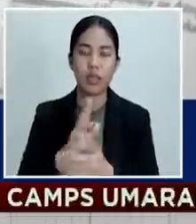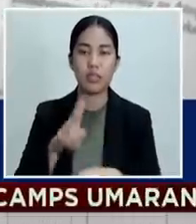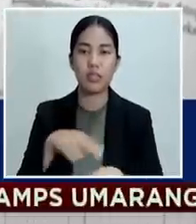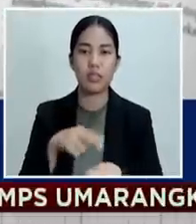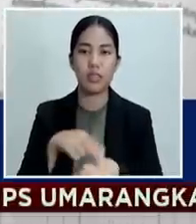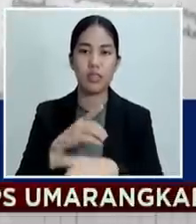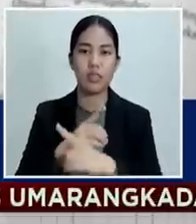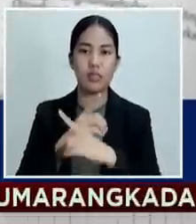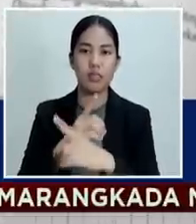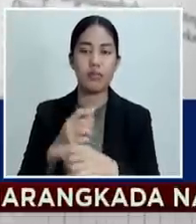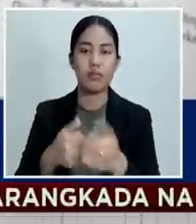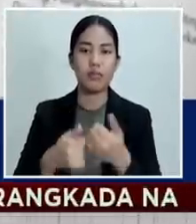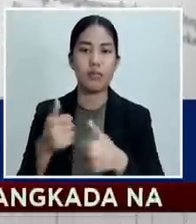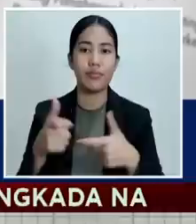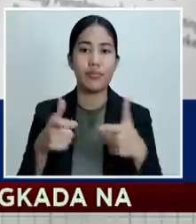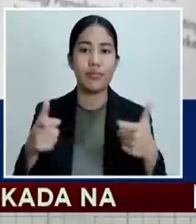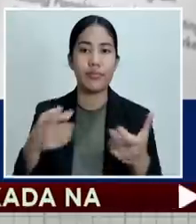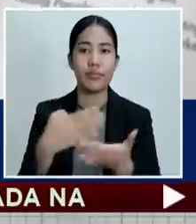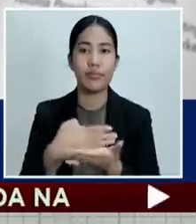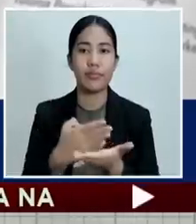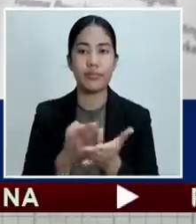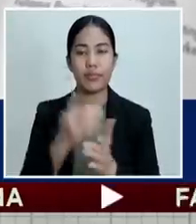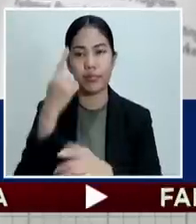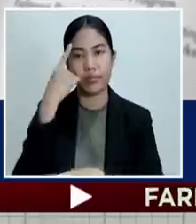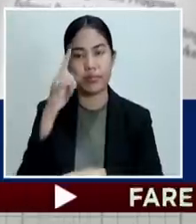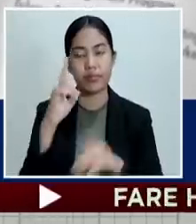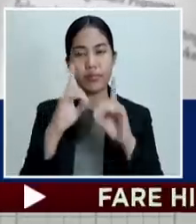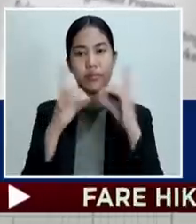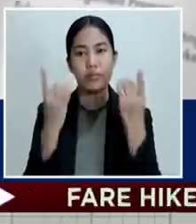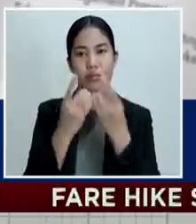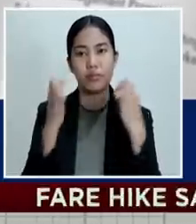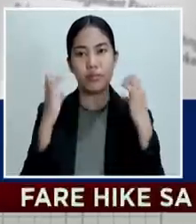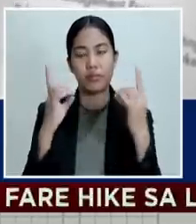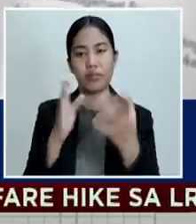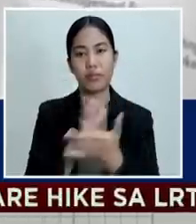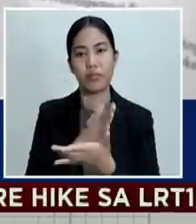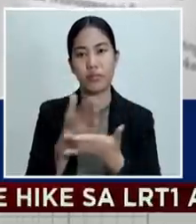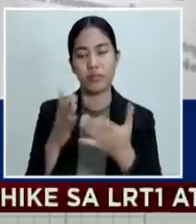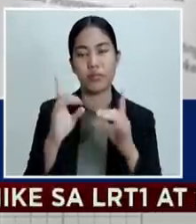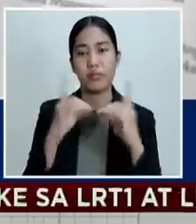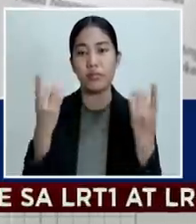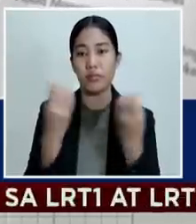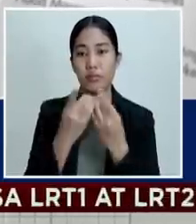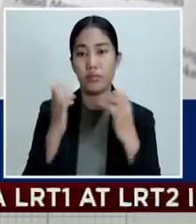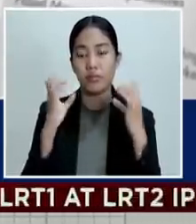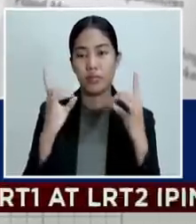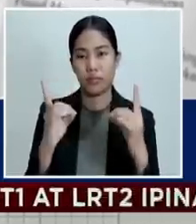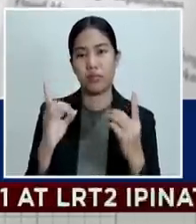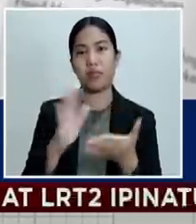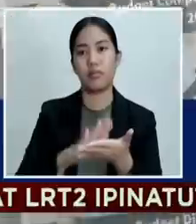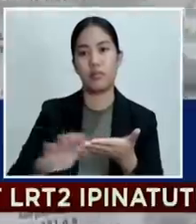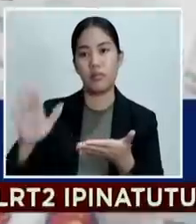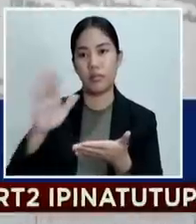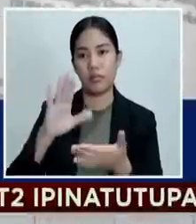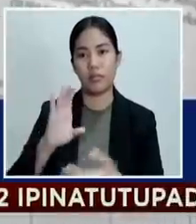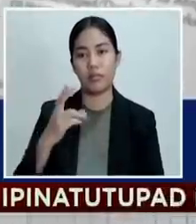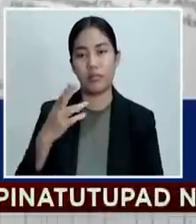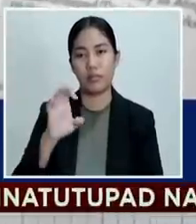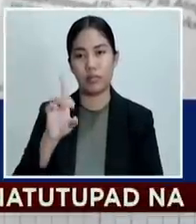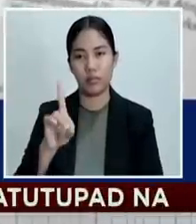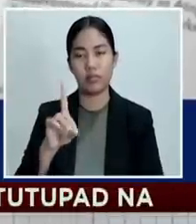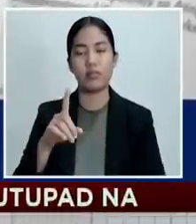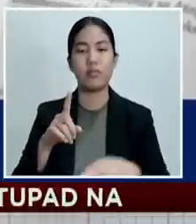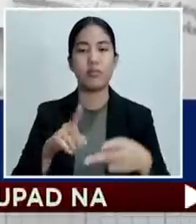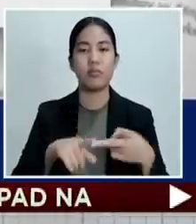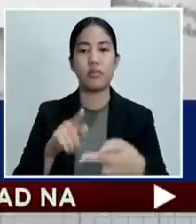Pinakamalaking bahagi ng budget mapupunta sa edukasyon na paghahatian ng DepEd, State Universities and Colleges, CHED at TESDA. Sunod